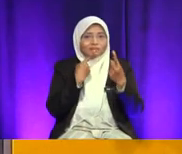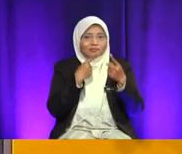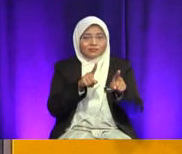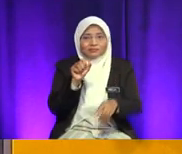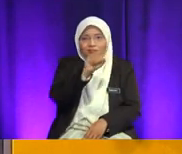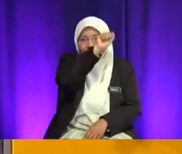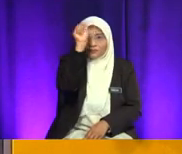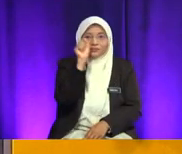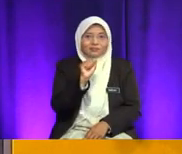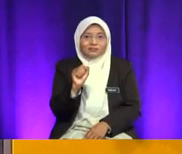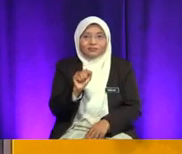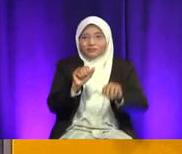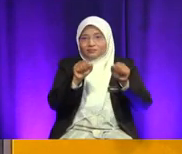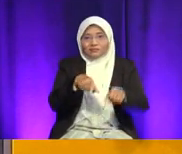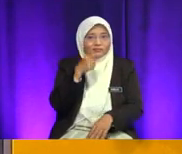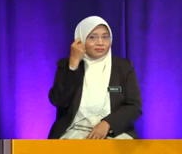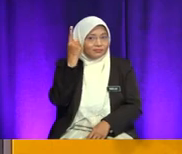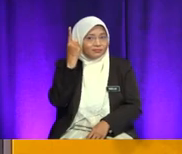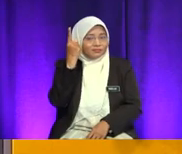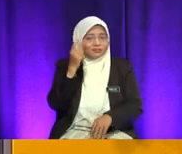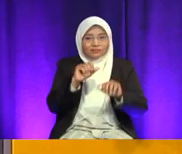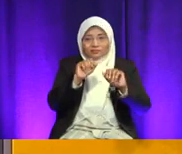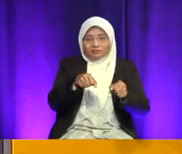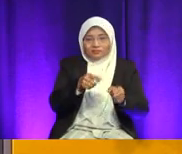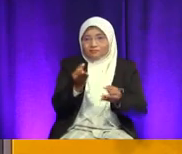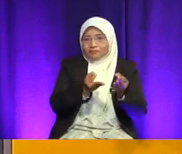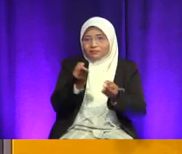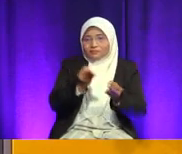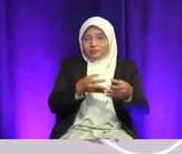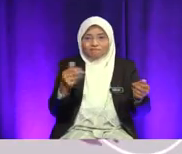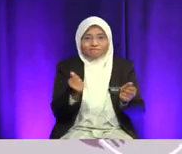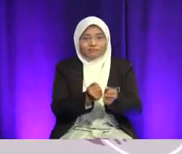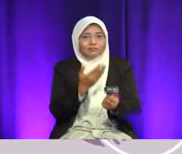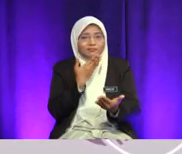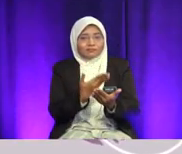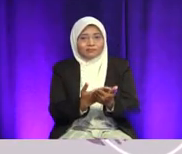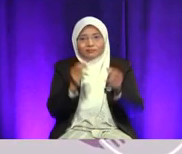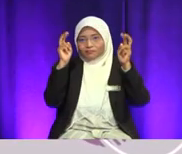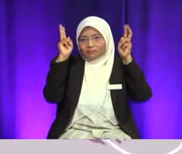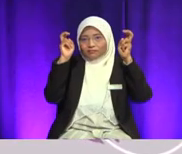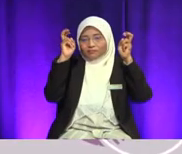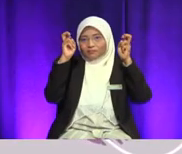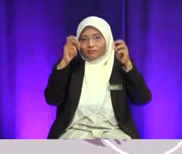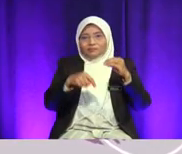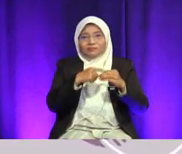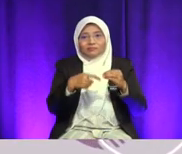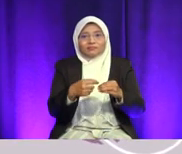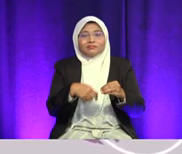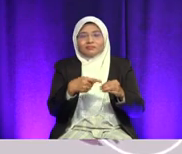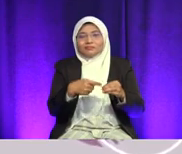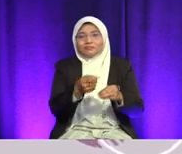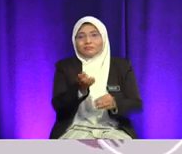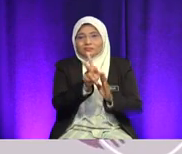mulai memahami dan menerang tentang topik-topik dalam tajuk kedaulatan baik